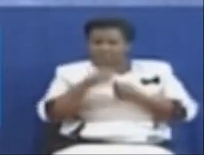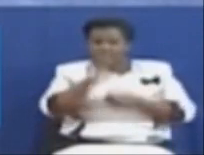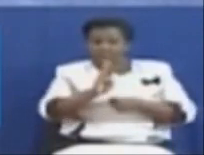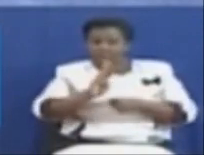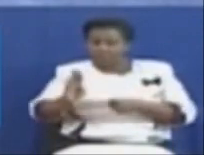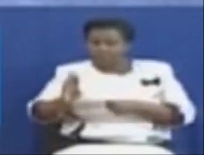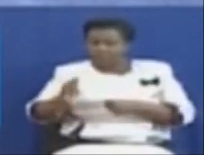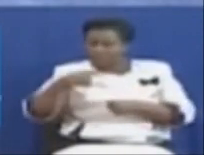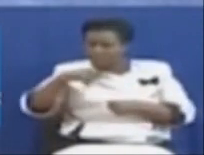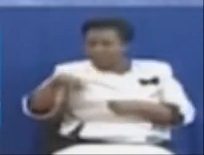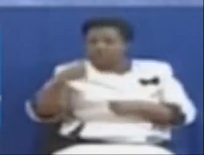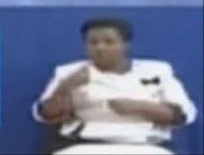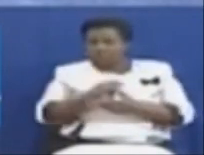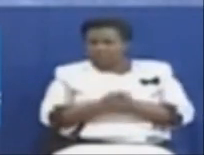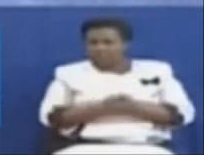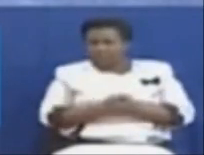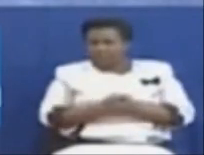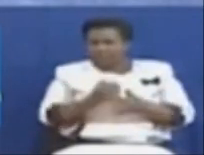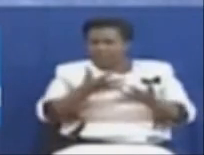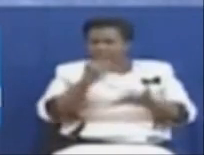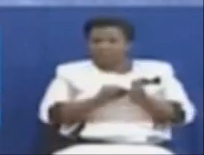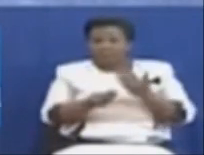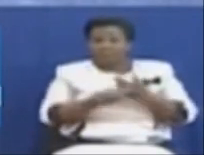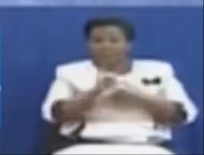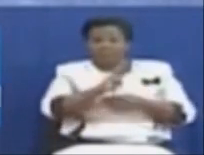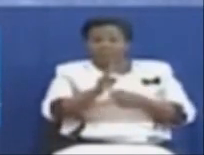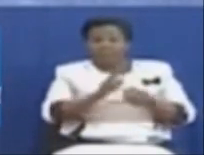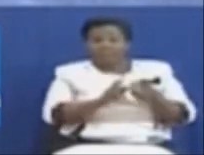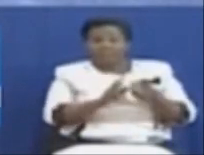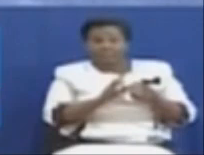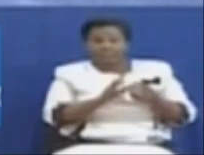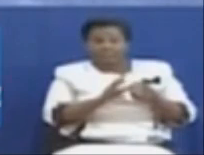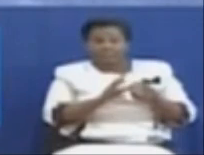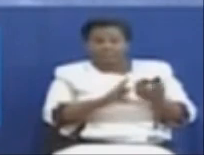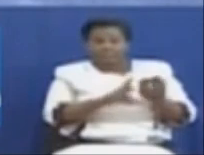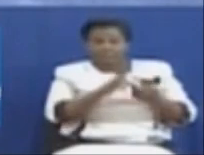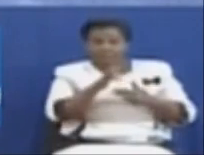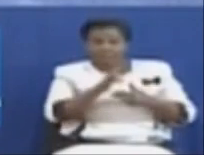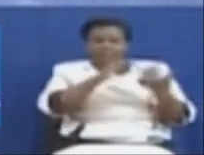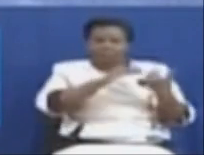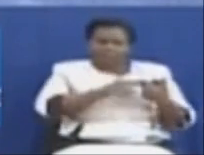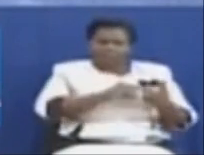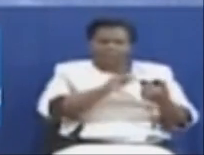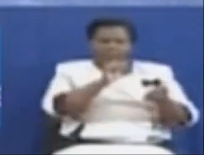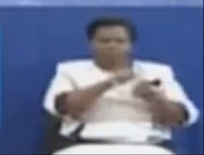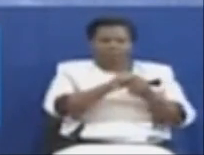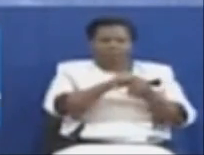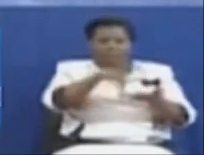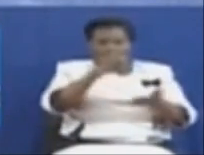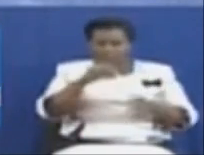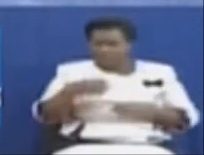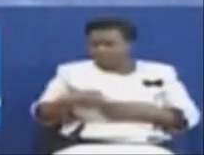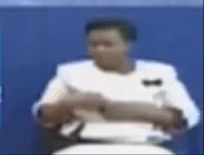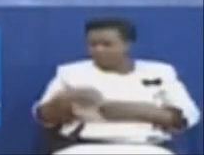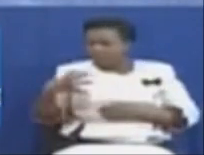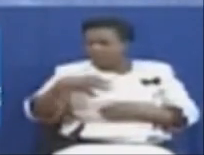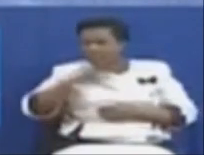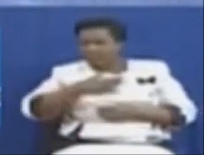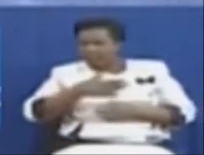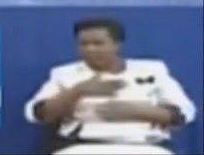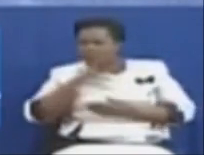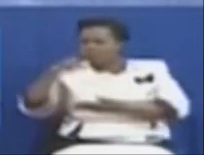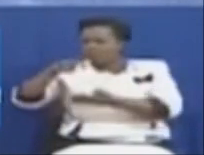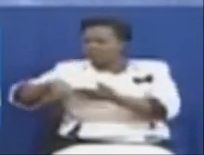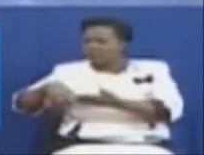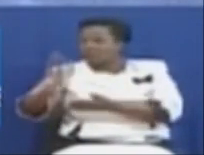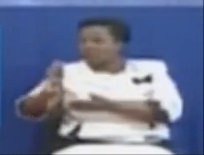Tanzania ameshindwa kufanya wajibu wake na haendi kila siku, mbunge amepeleka malalamiko, wananchi wamelalamika, wamehukumu kesi